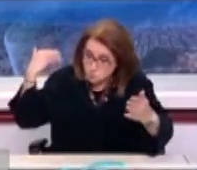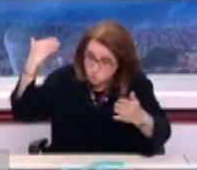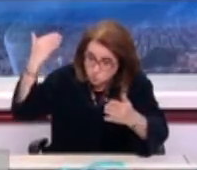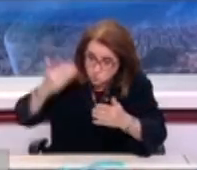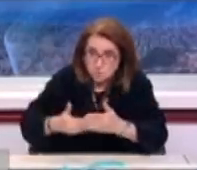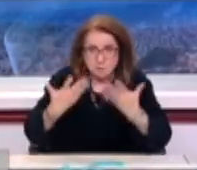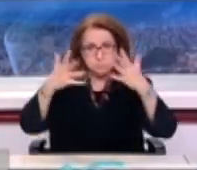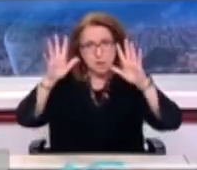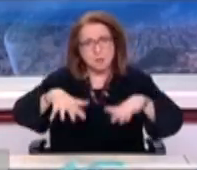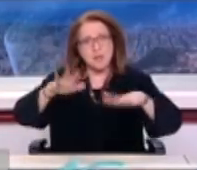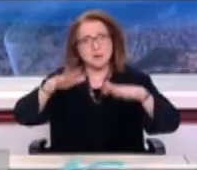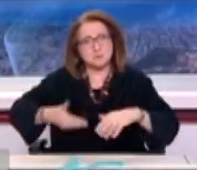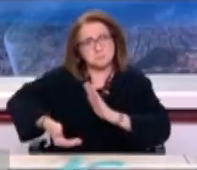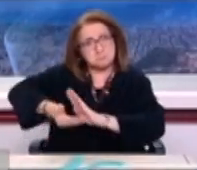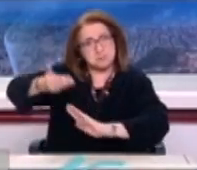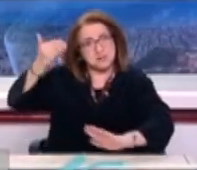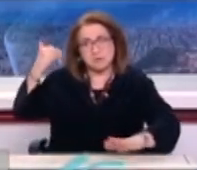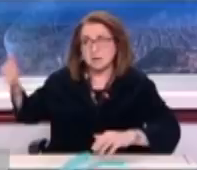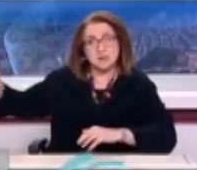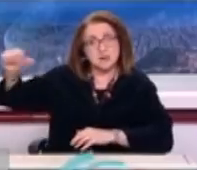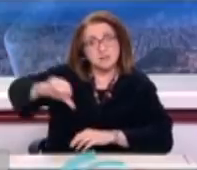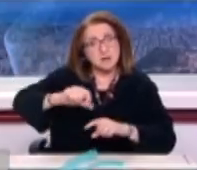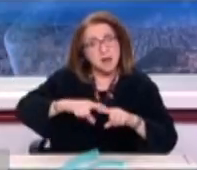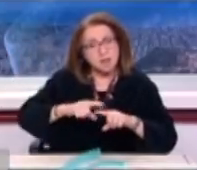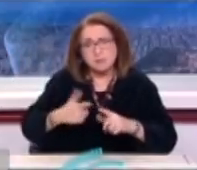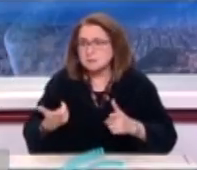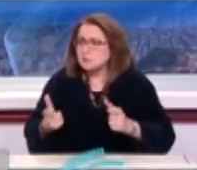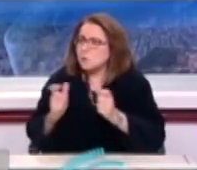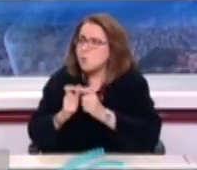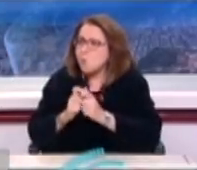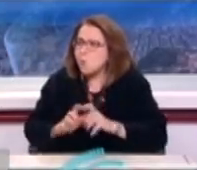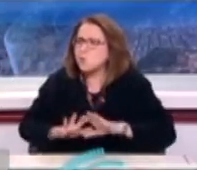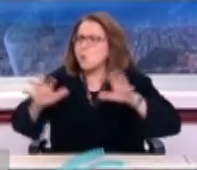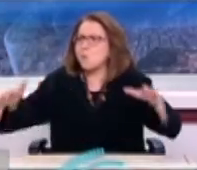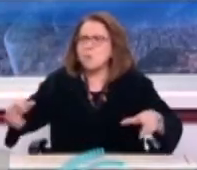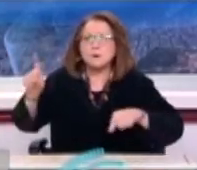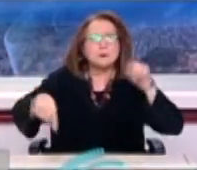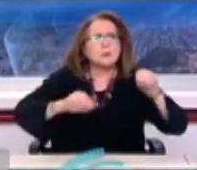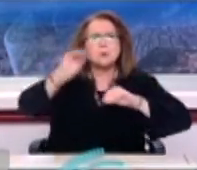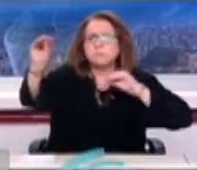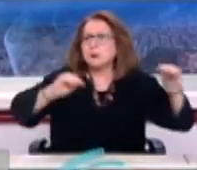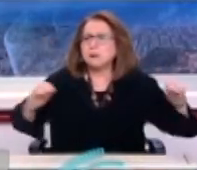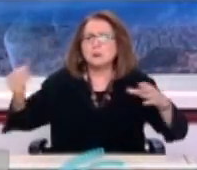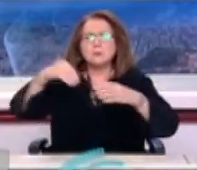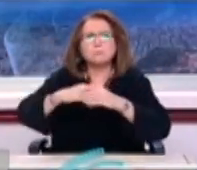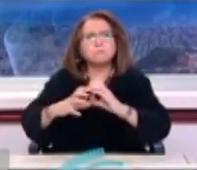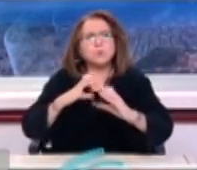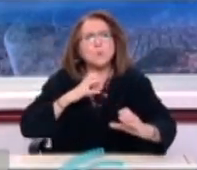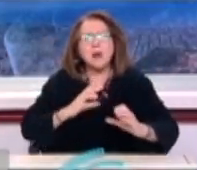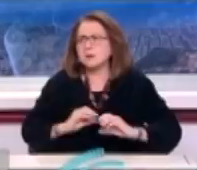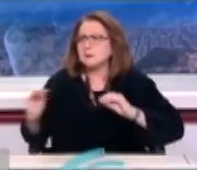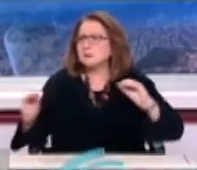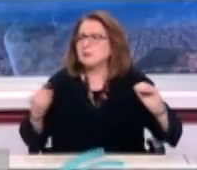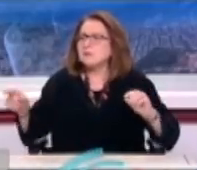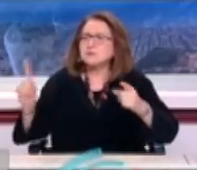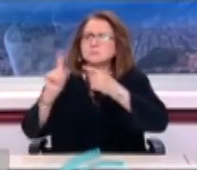της Πελοποννήσου και οι οποίοι προφανώς συνέχισαν να μεταδίδουν τον ιό και στις επαφές τους που ζουν